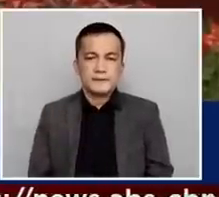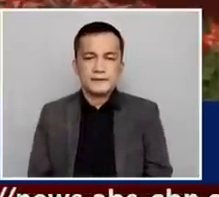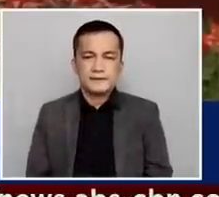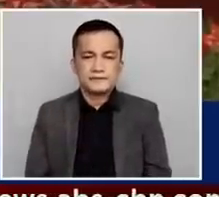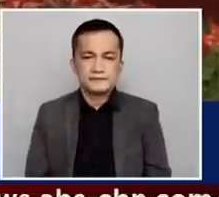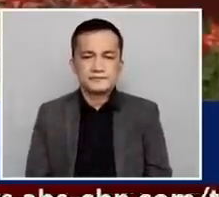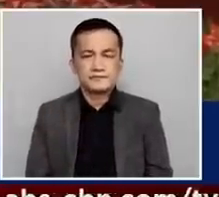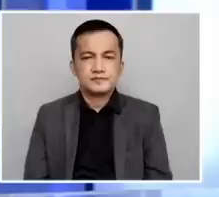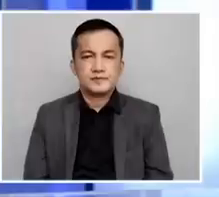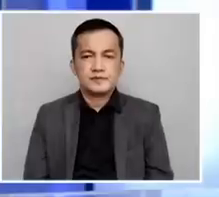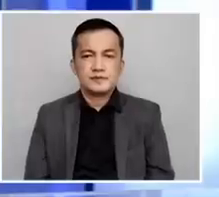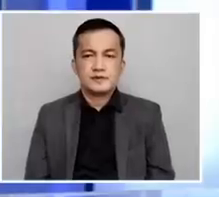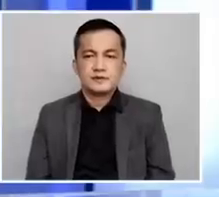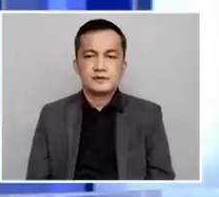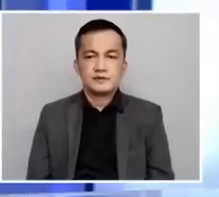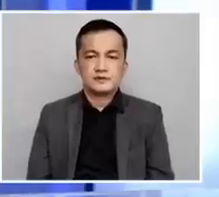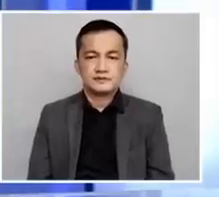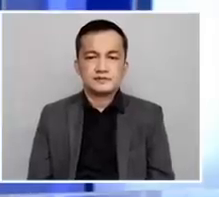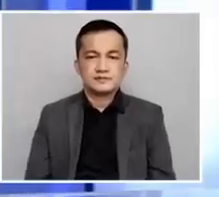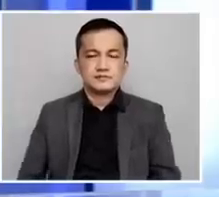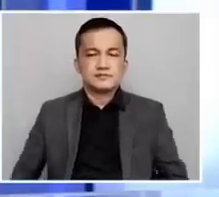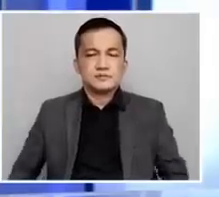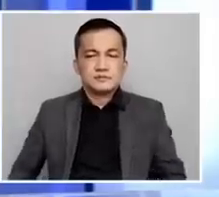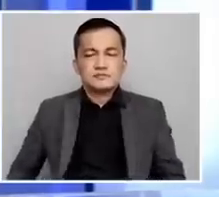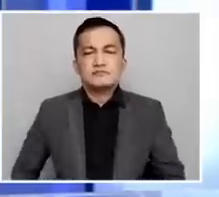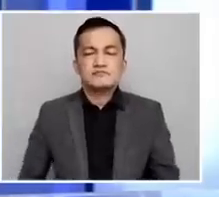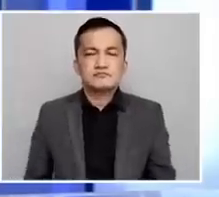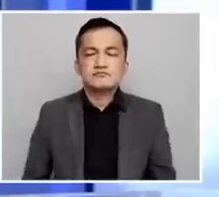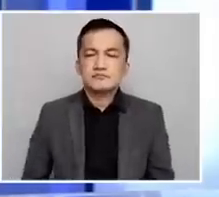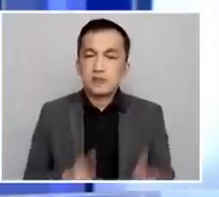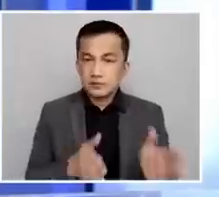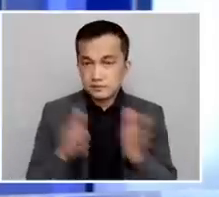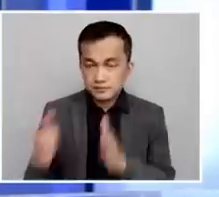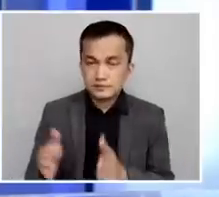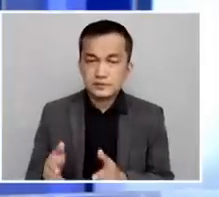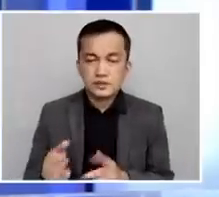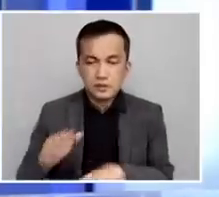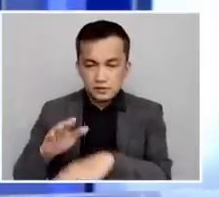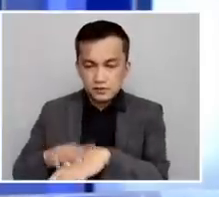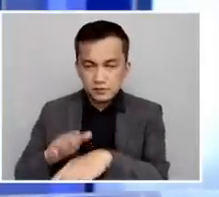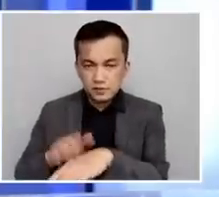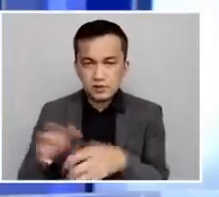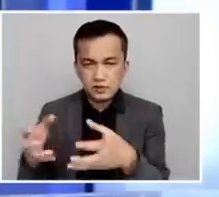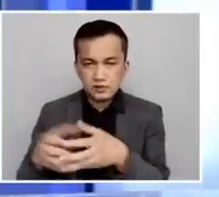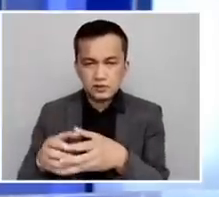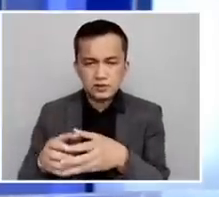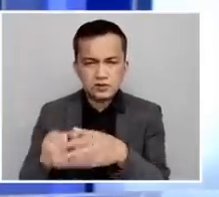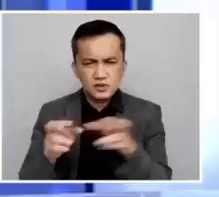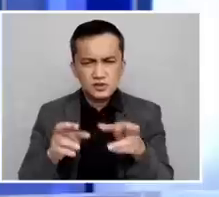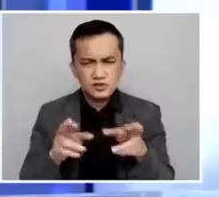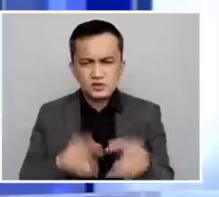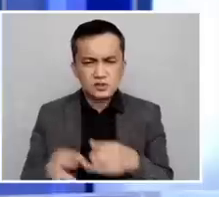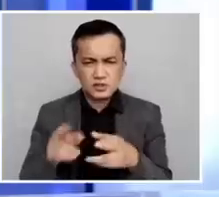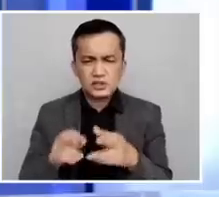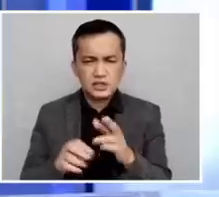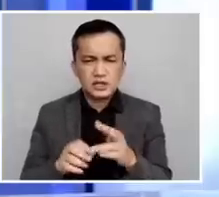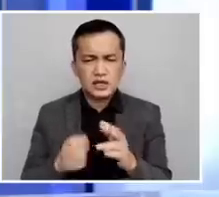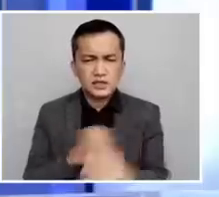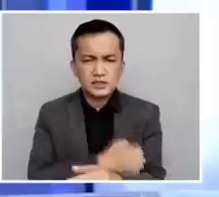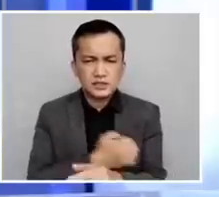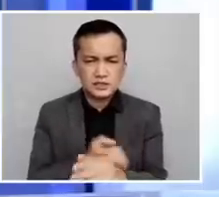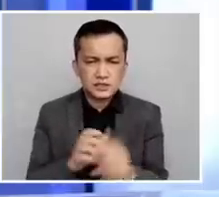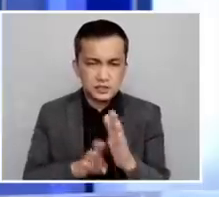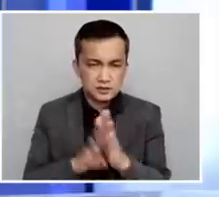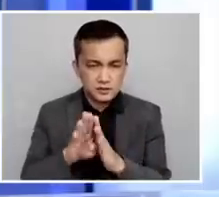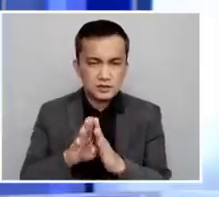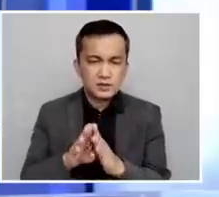News. Sa ibang balita naman, nagbabala ang grupo ng mga renewable energy developers na lalo pang tataas